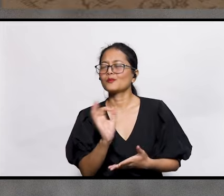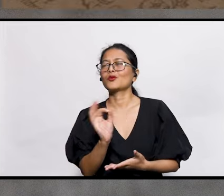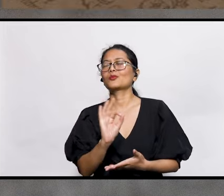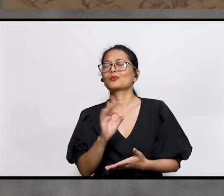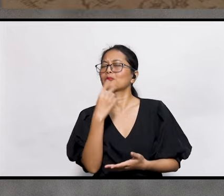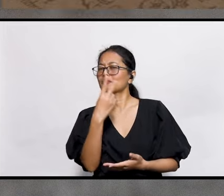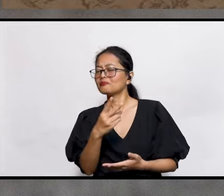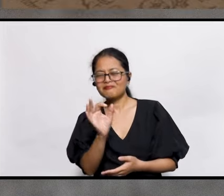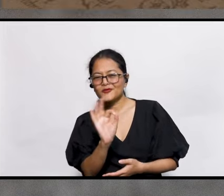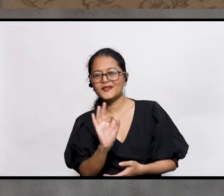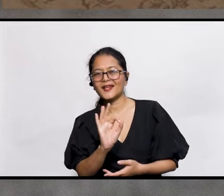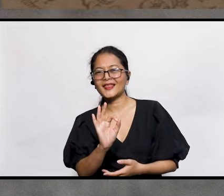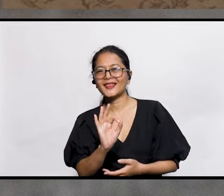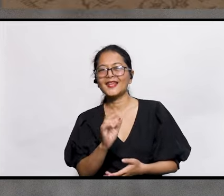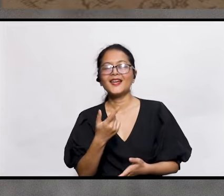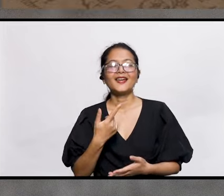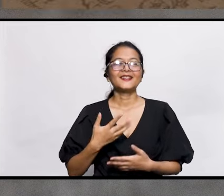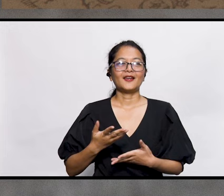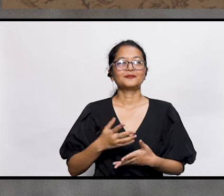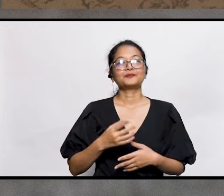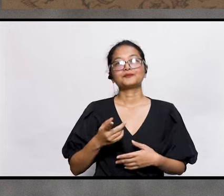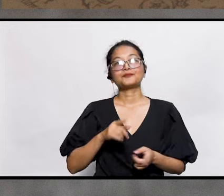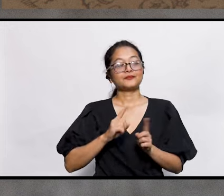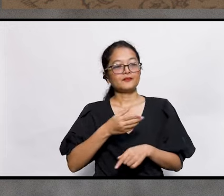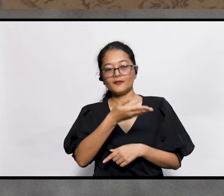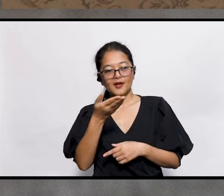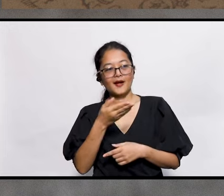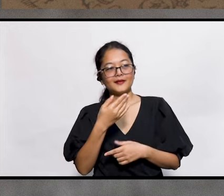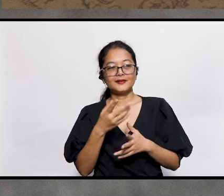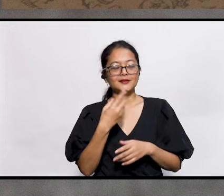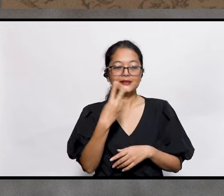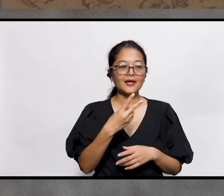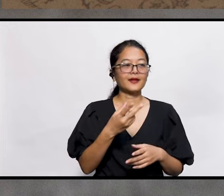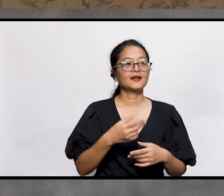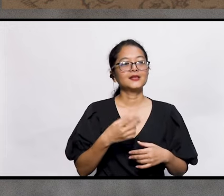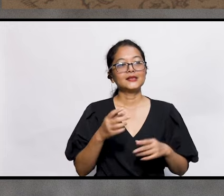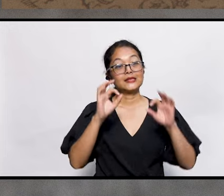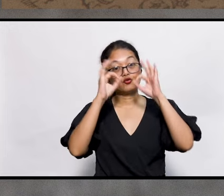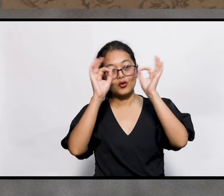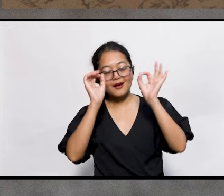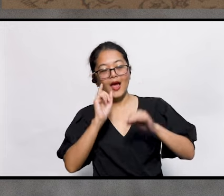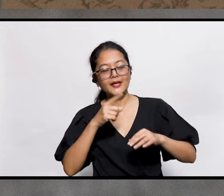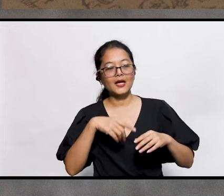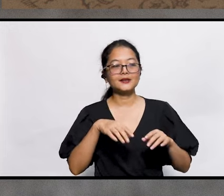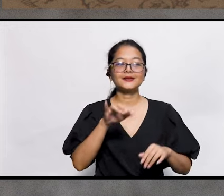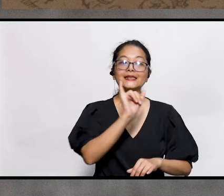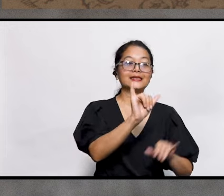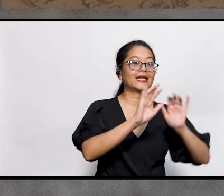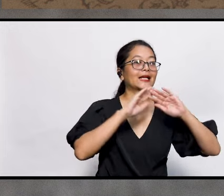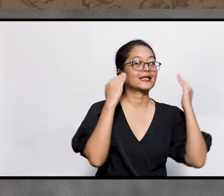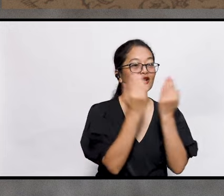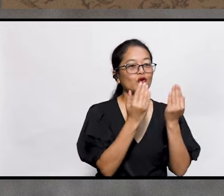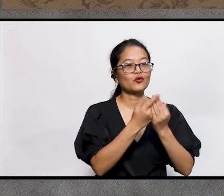durasinya Saya tidak ada waktu nerangkan Jericho ini you klik aja banyak Kok di Google 40.000 sampai